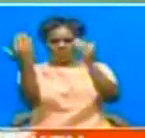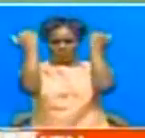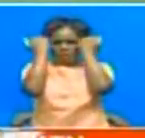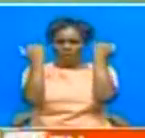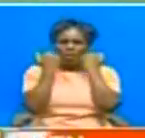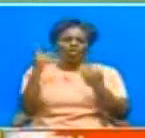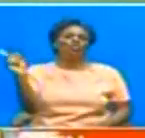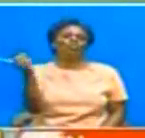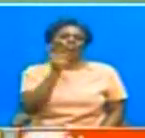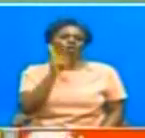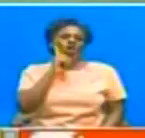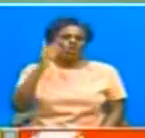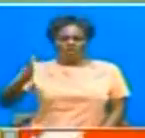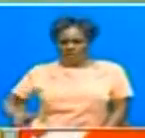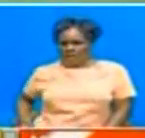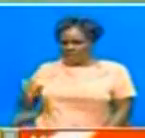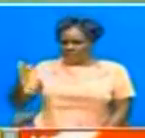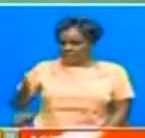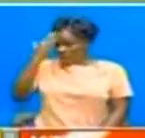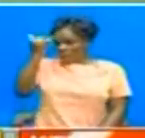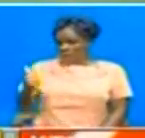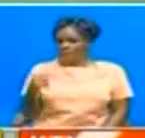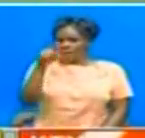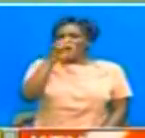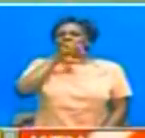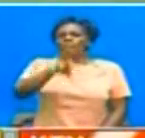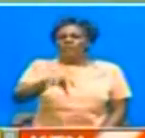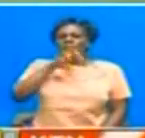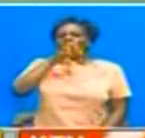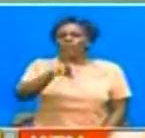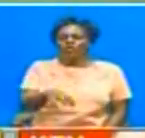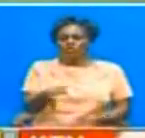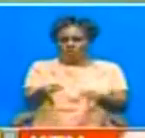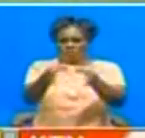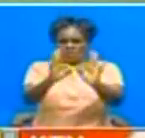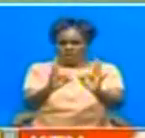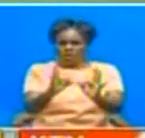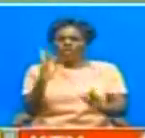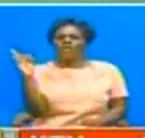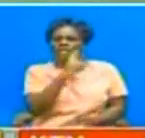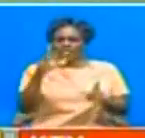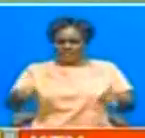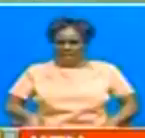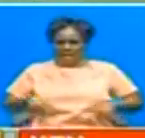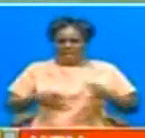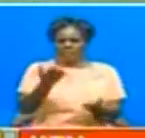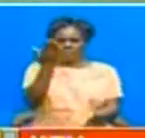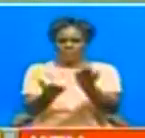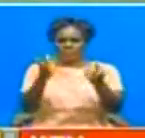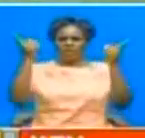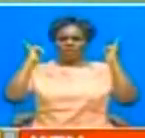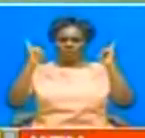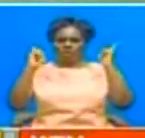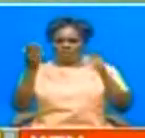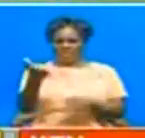hapo kesho katika mahakama ya Naivasha kwa mashtaka ya kuwatusi na vile vile kuwatisha maafisa wa kituo cha kupima uzani cha magari